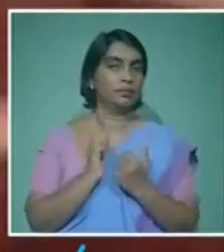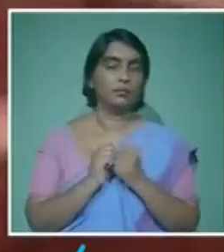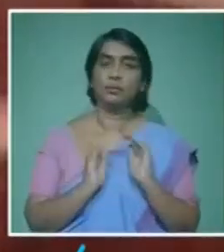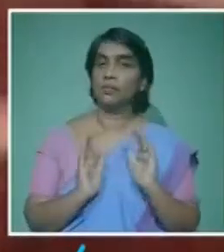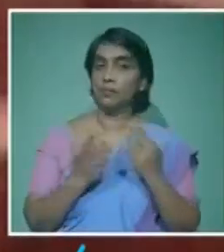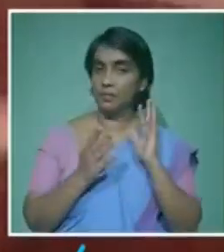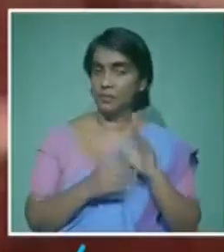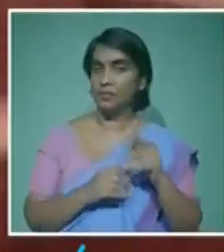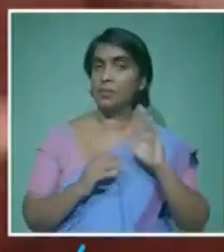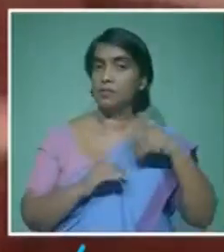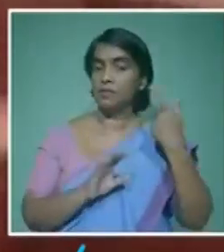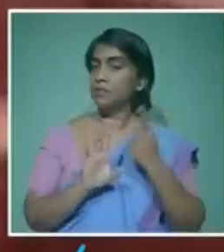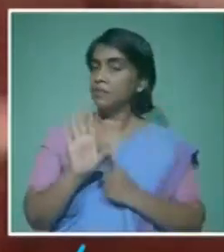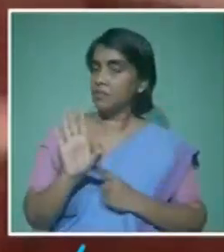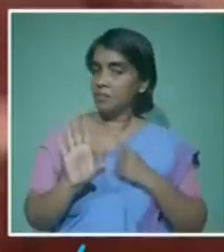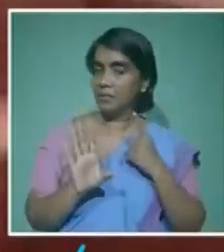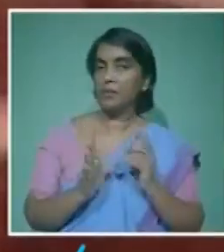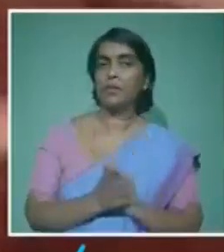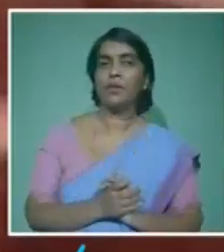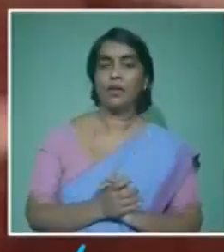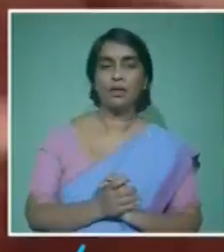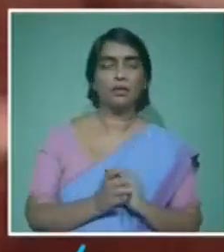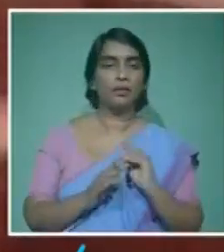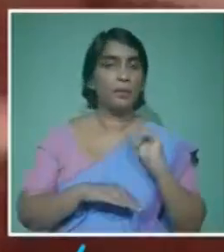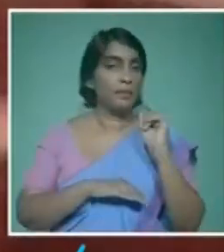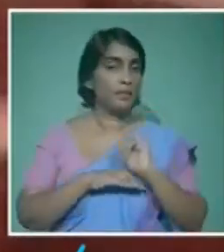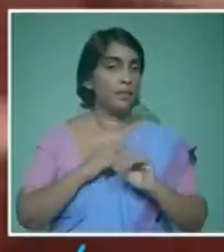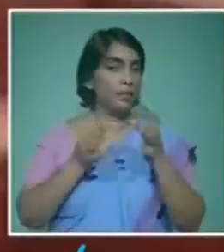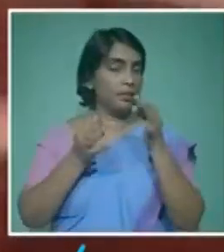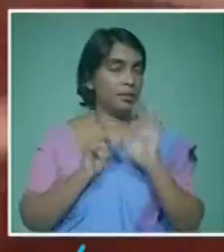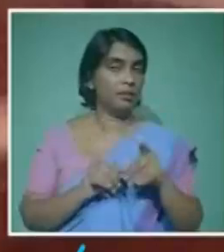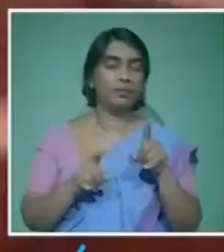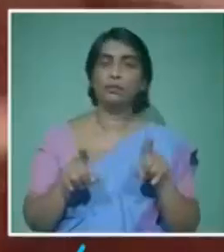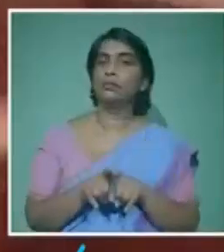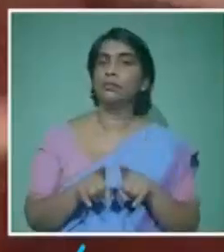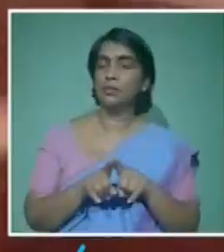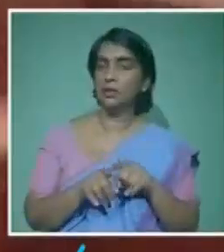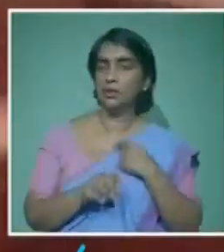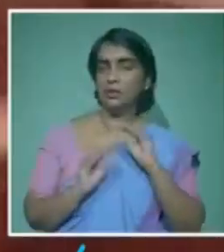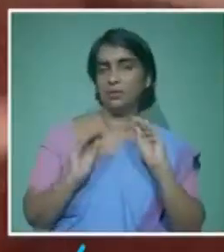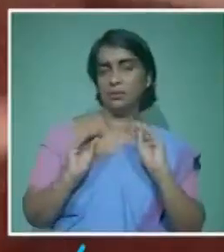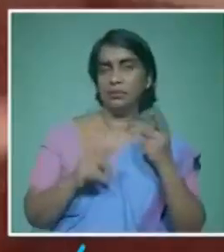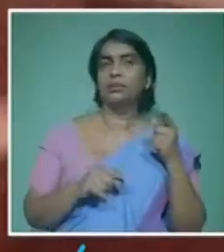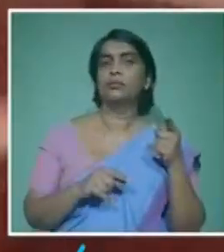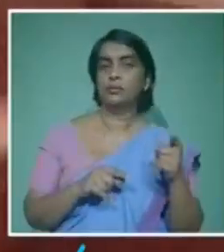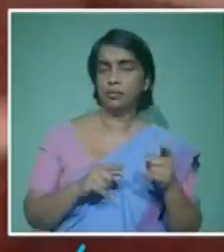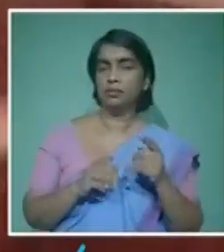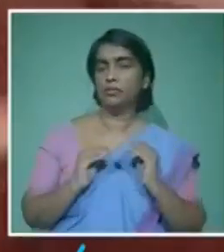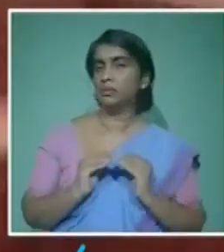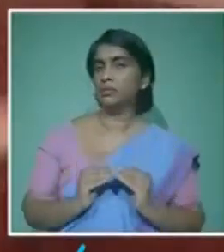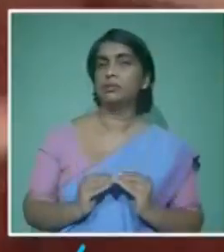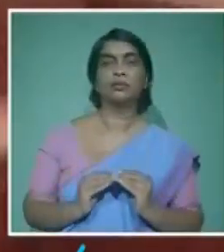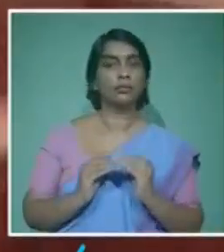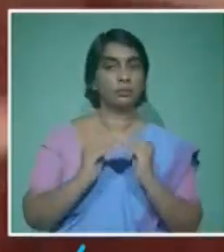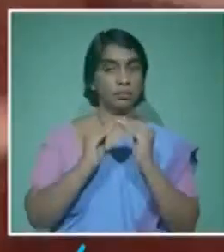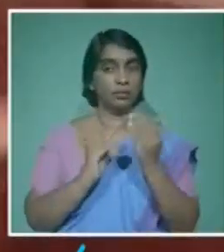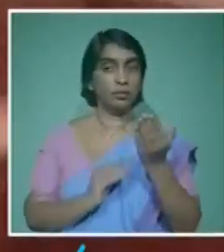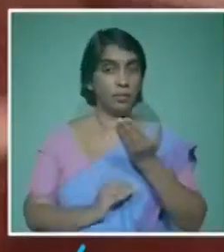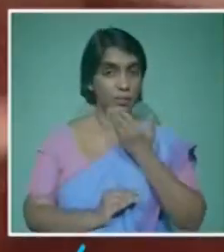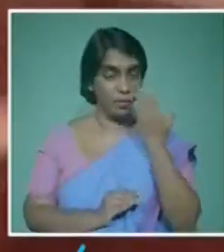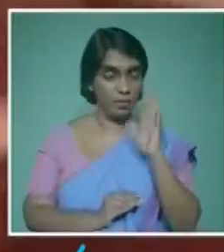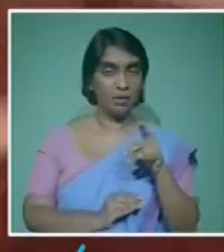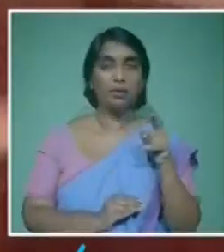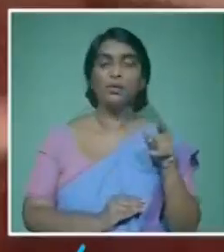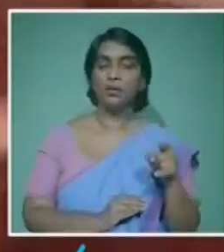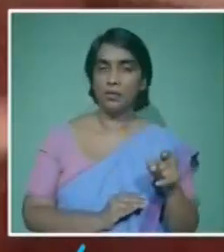2023 குறிப்பிடத்தக்க வளர்ச்சியை இதில் நாம் எட்ட முடியும் என்ற நம்பிக்கை நமக்கு இருக்கின்றது. அந்த வகையில் கடல்